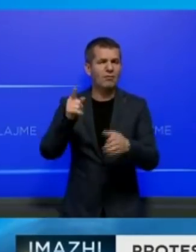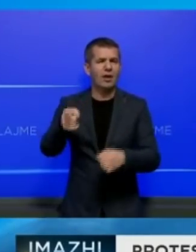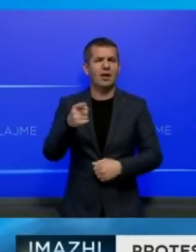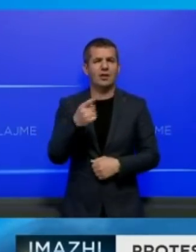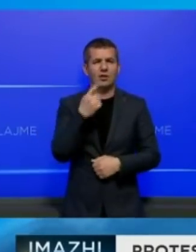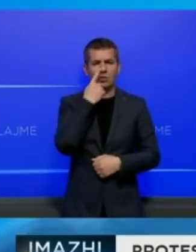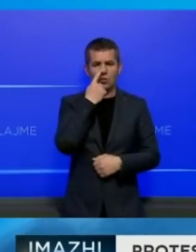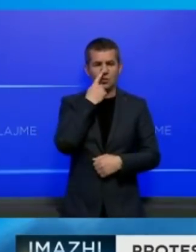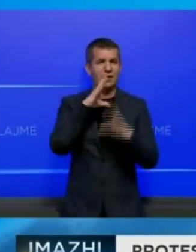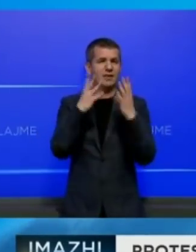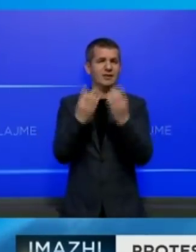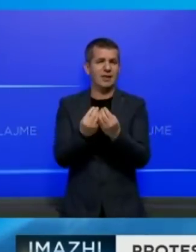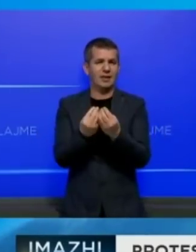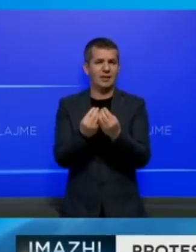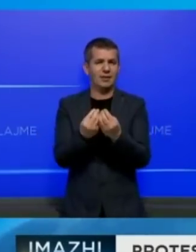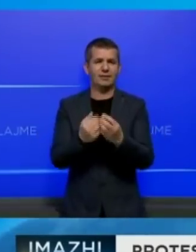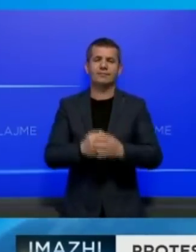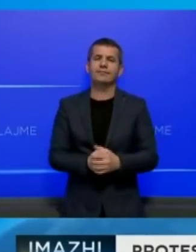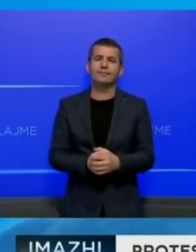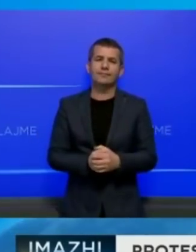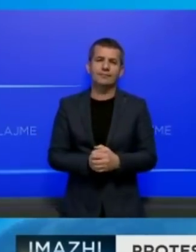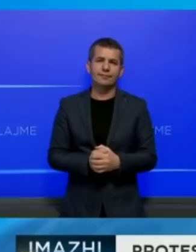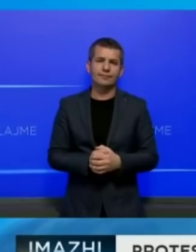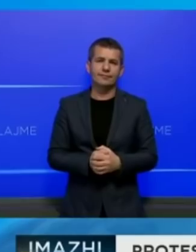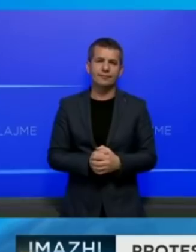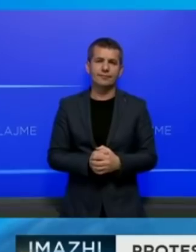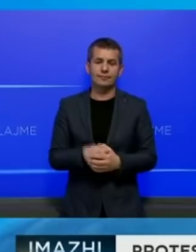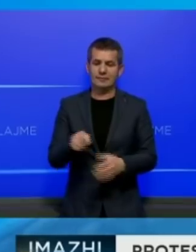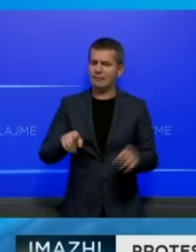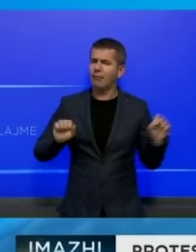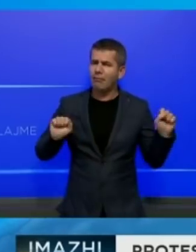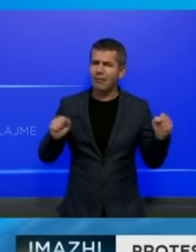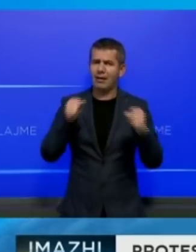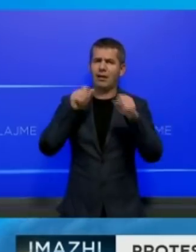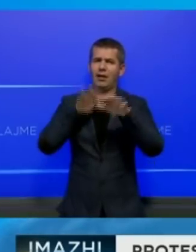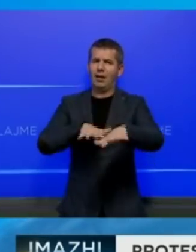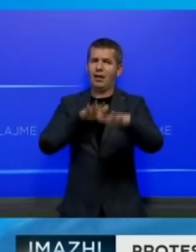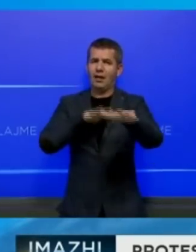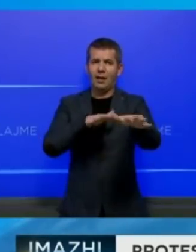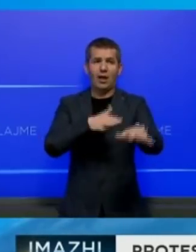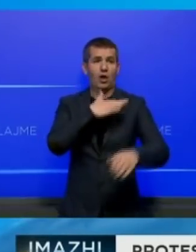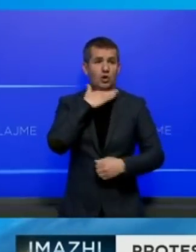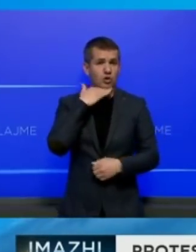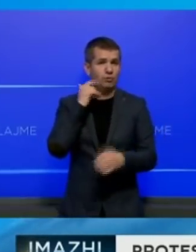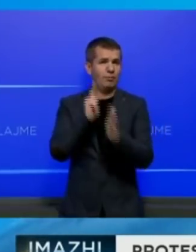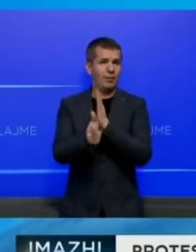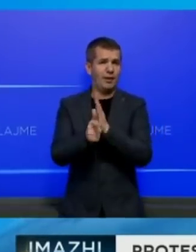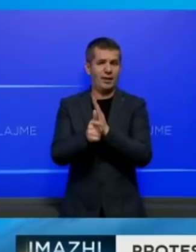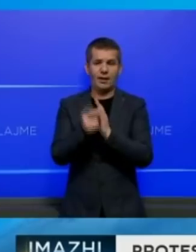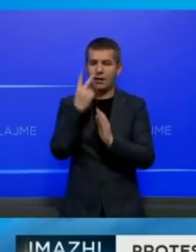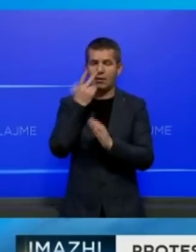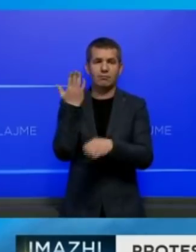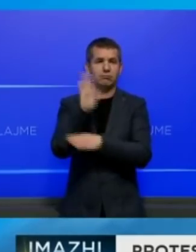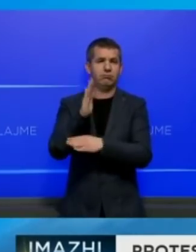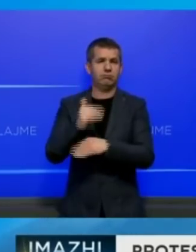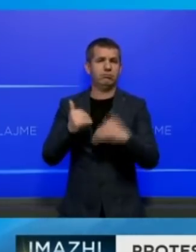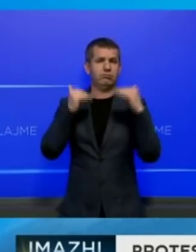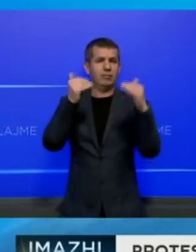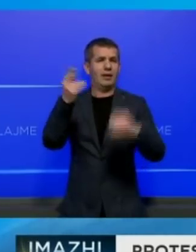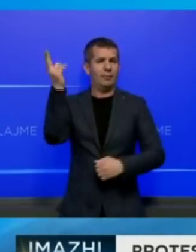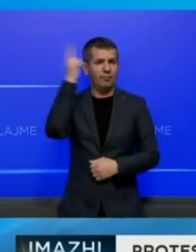pas fillimit të ndërhyrjes ushtarake. Demonstratat masive ishin të menjëhershme ku përfshihen edhe figurat e larta